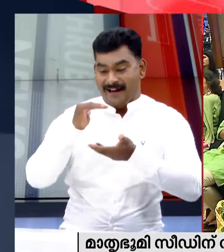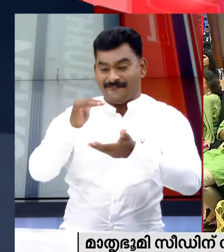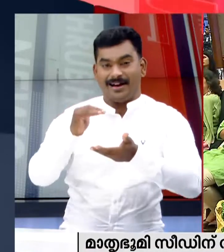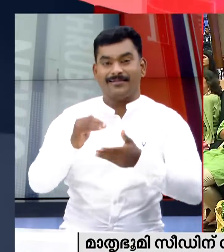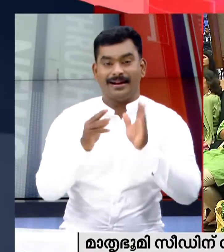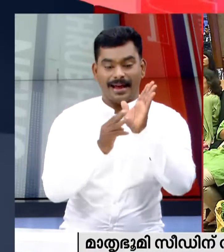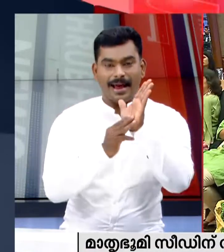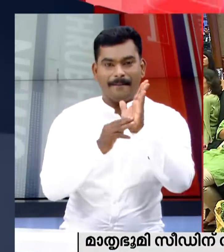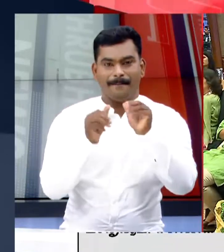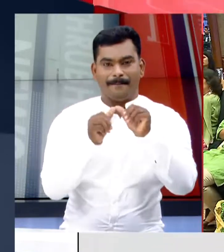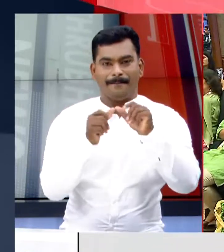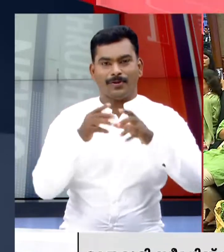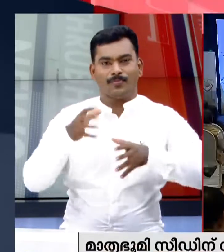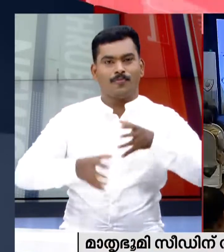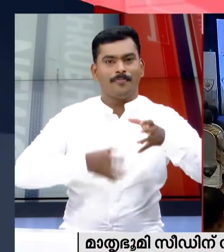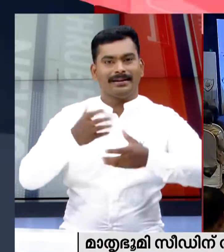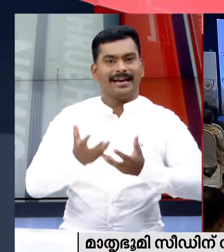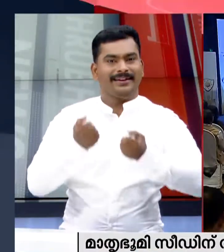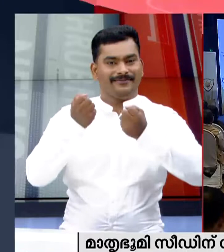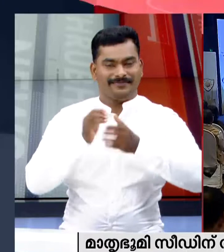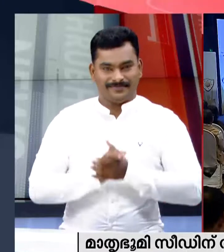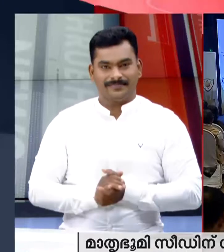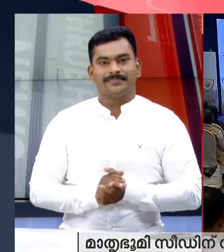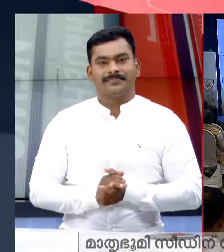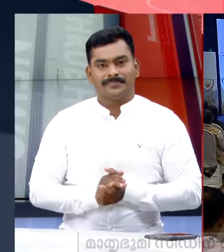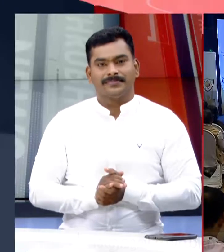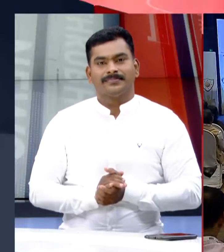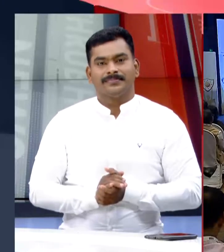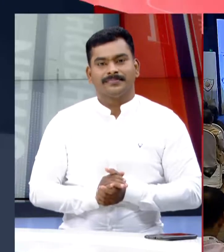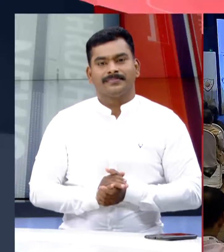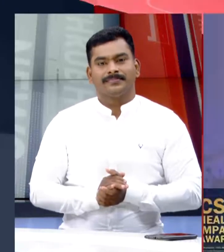You're signing, thank you for supporting.